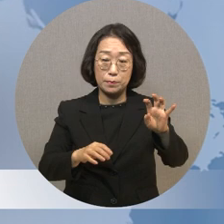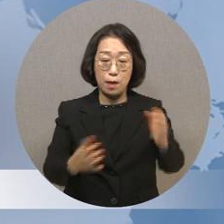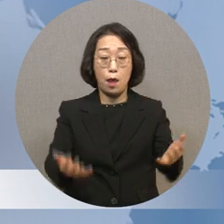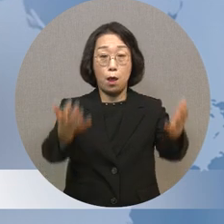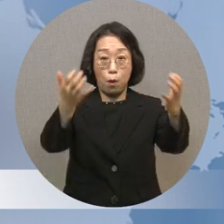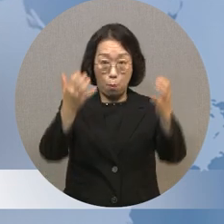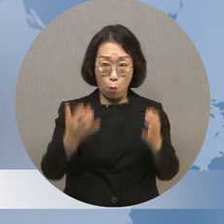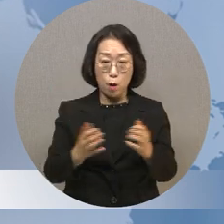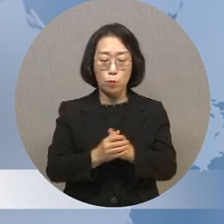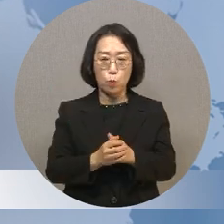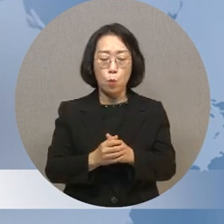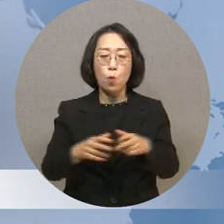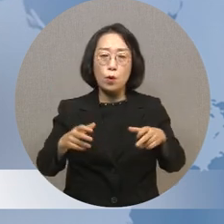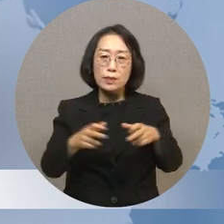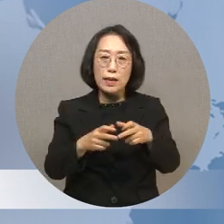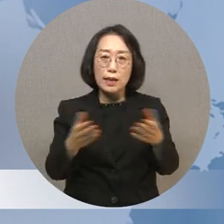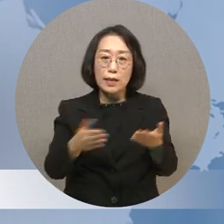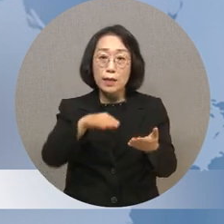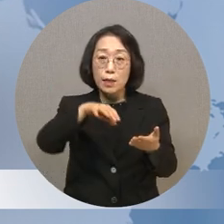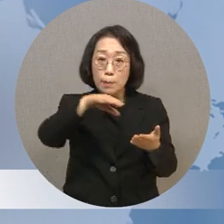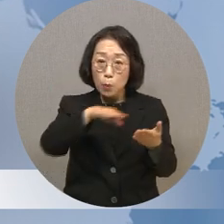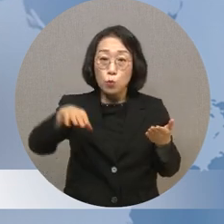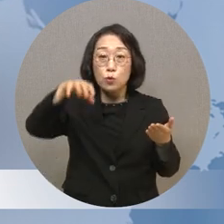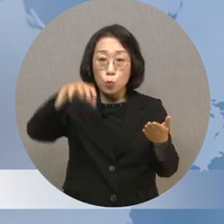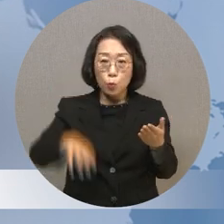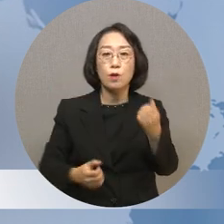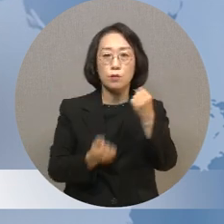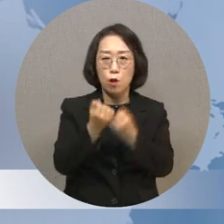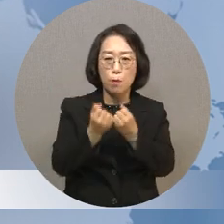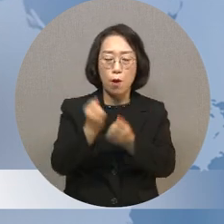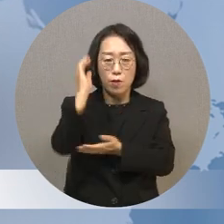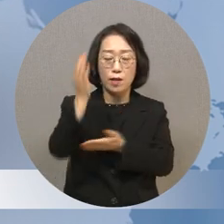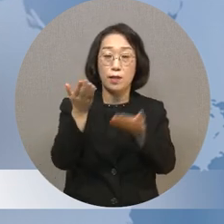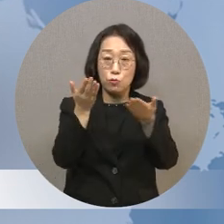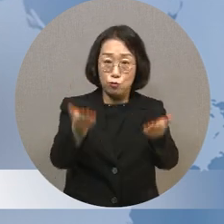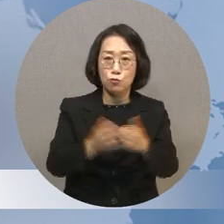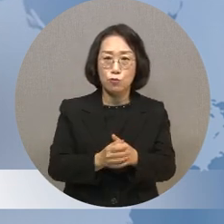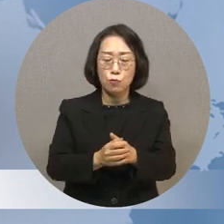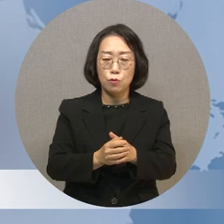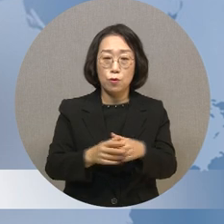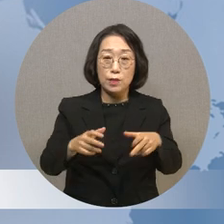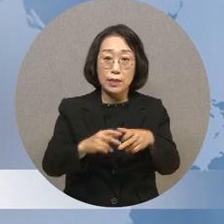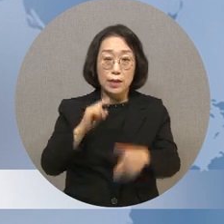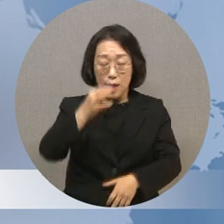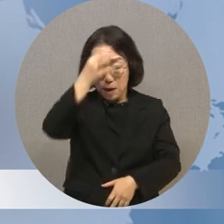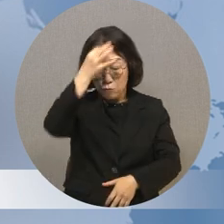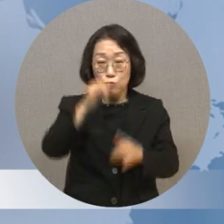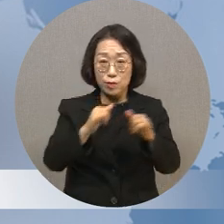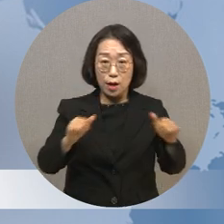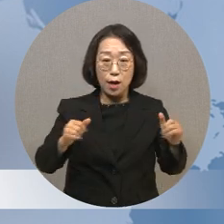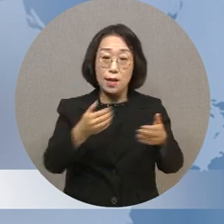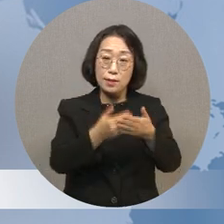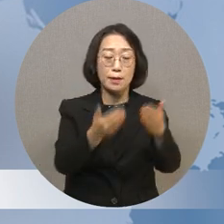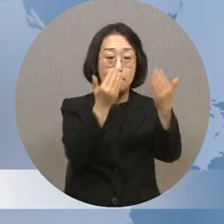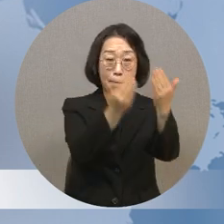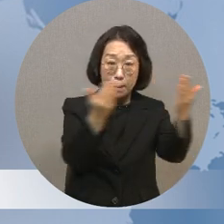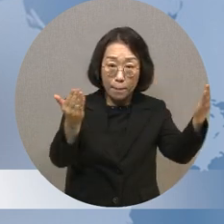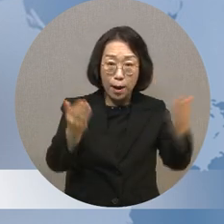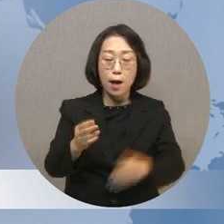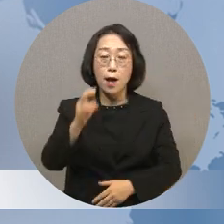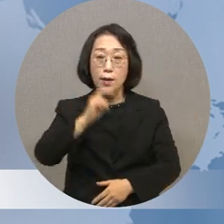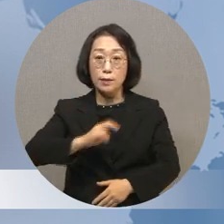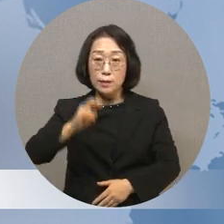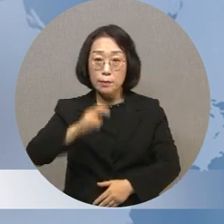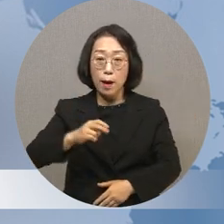장애인 표준사업장 설명회를 가졌습니다. 이날은 장애인 아티스트들의 미술작품 전시회와 클래식